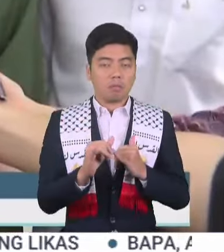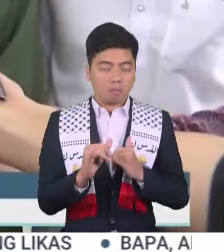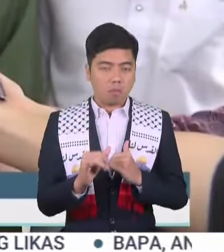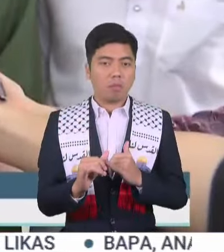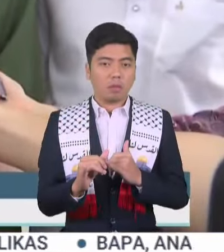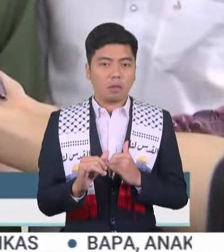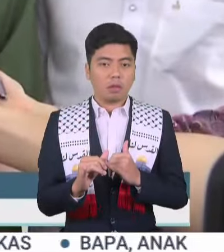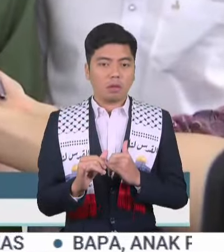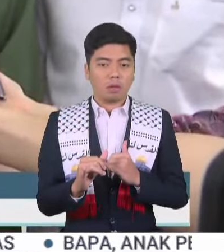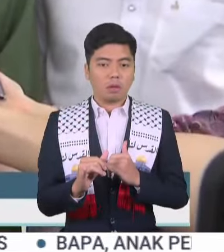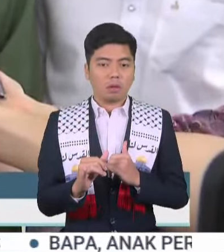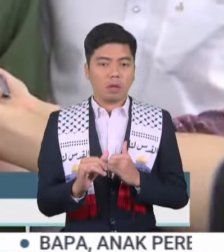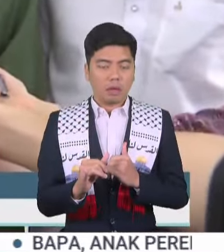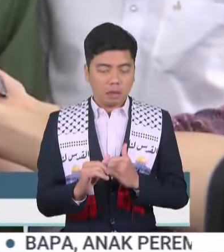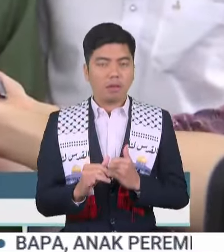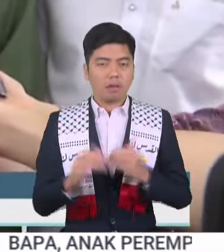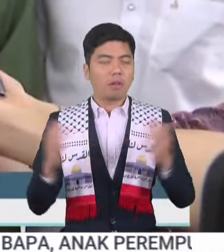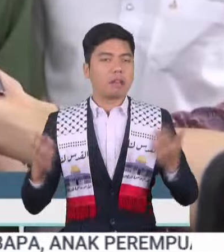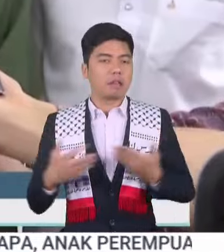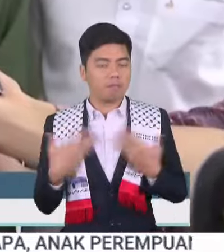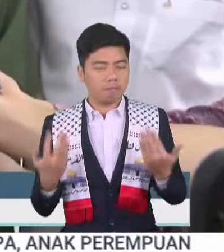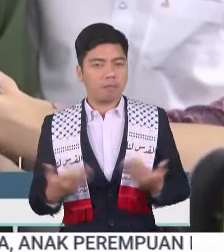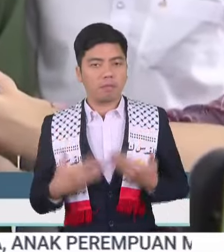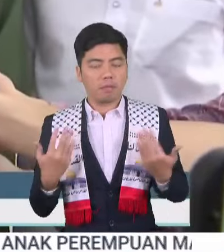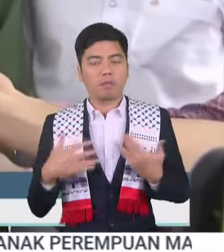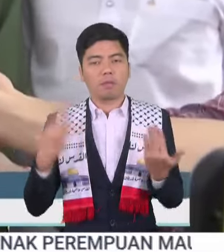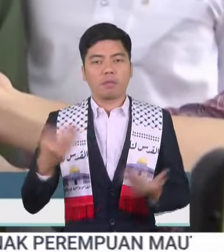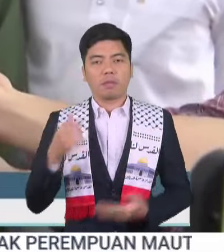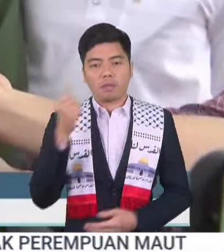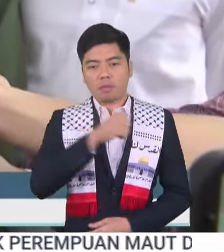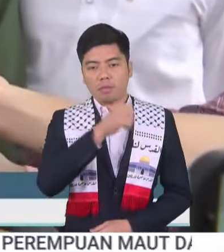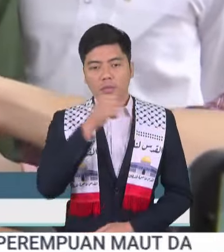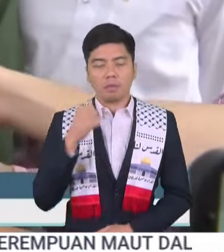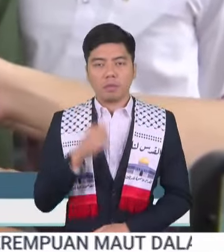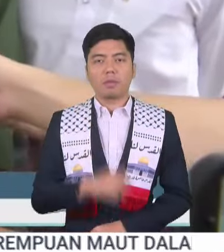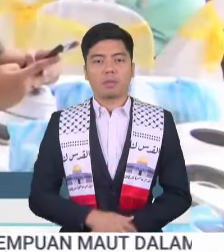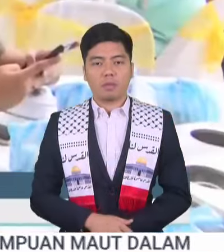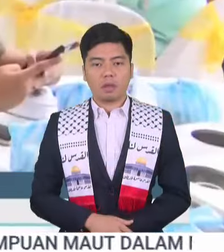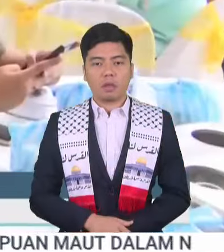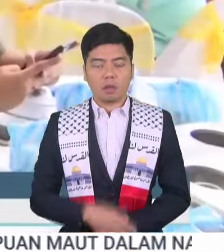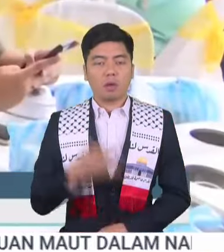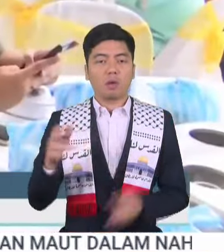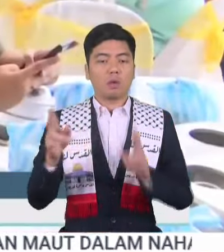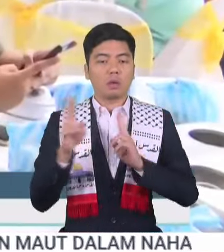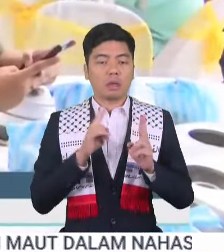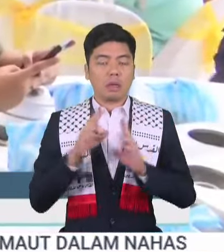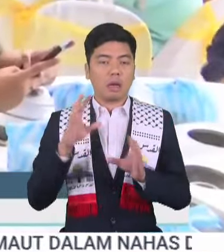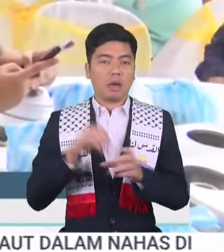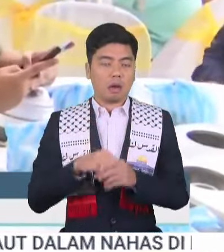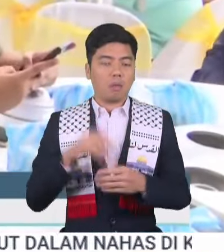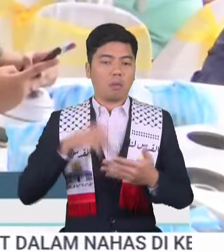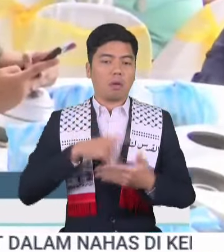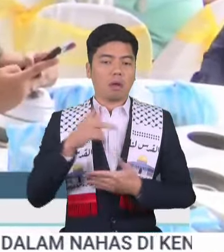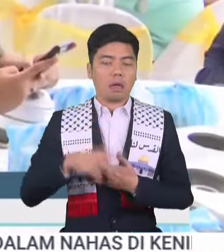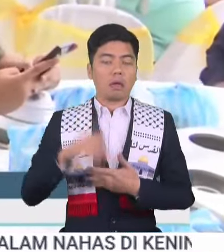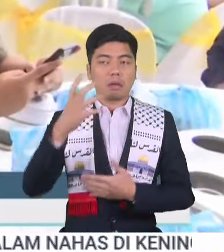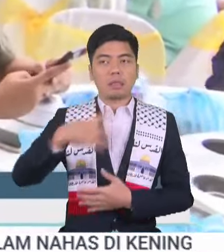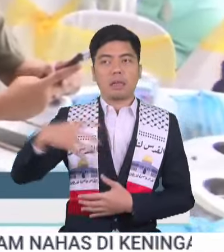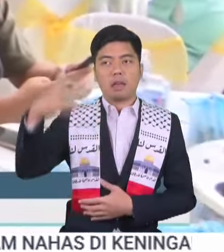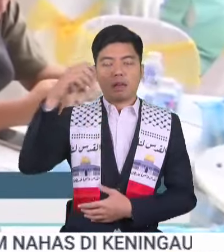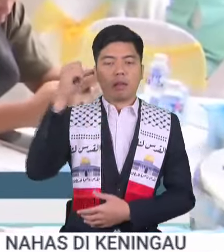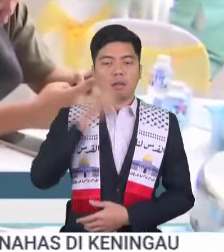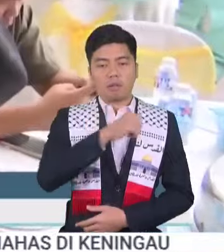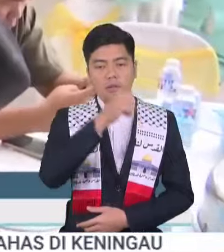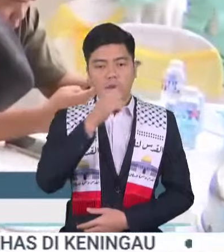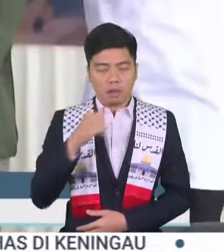untuk meraihkan lagi bulan Ramadan. Beliau ditemui media semasa program Cahaya Ramadan Majlis Iftar dan